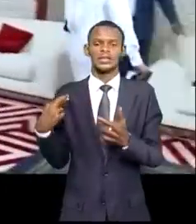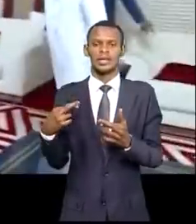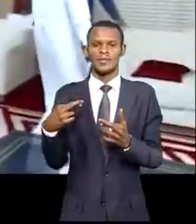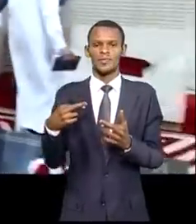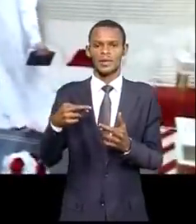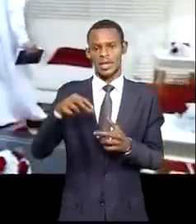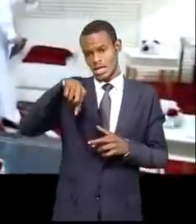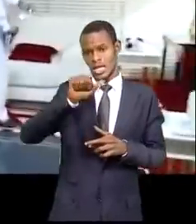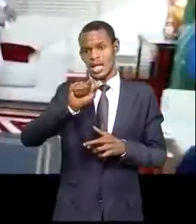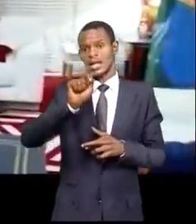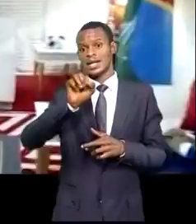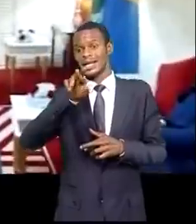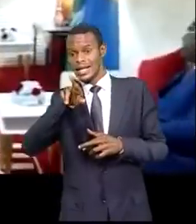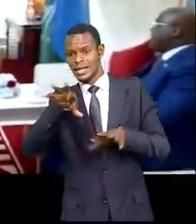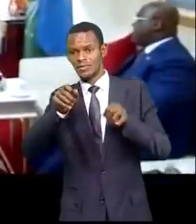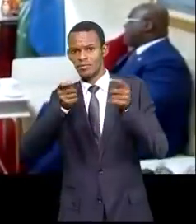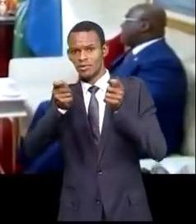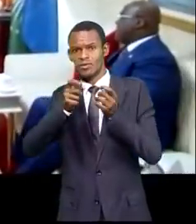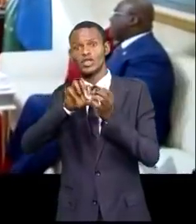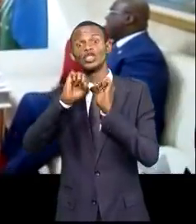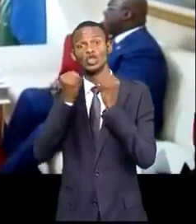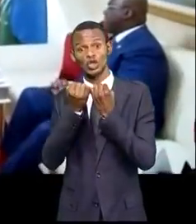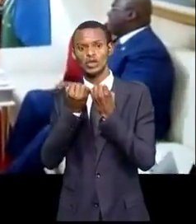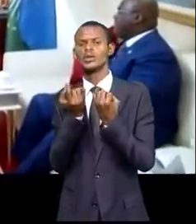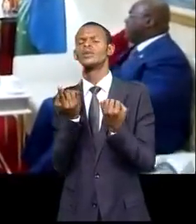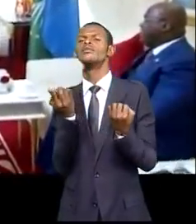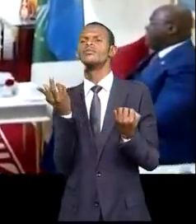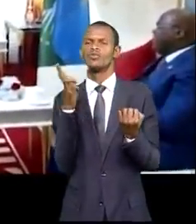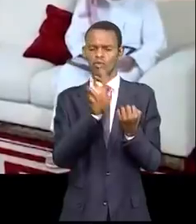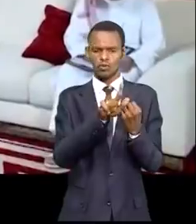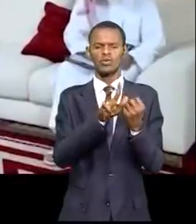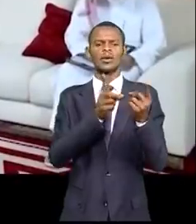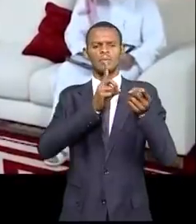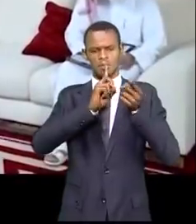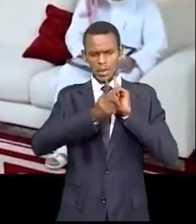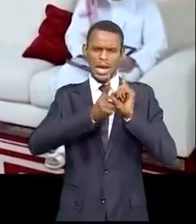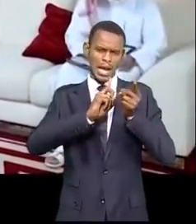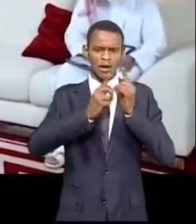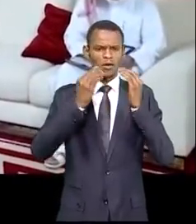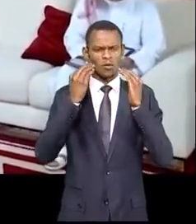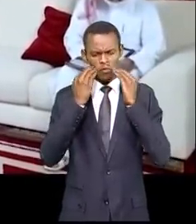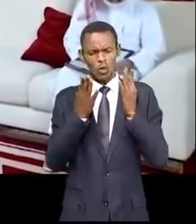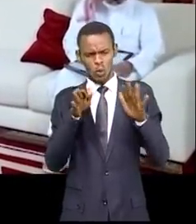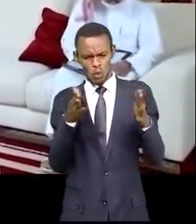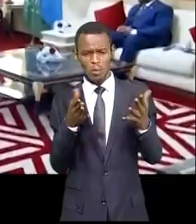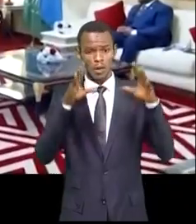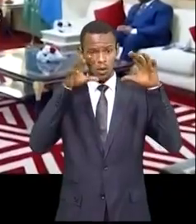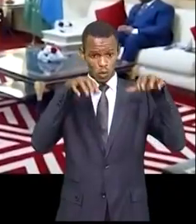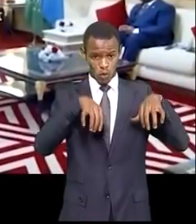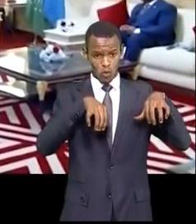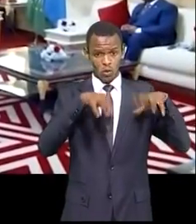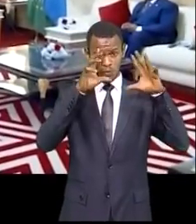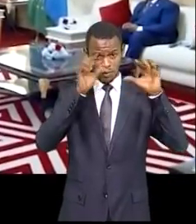chef de l'état une description des l'expérience transition politique pacifique de la rbc avec un accent sur l'importance